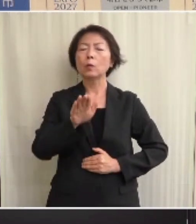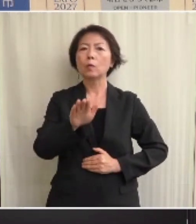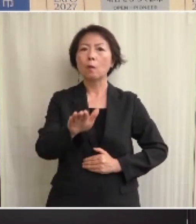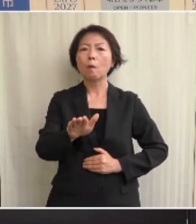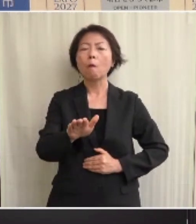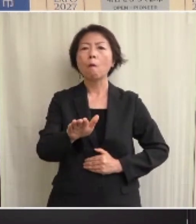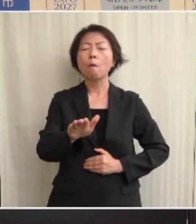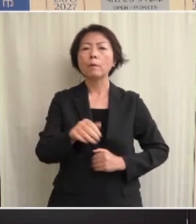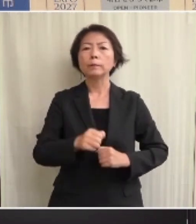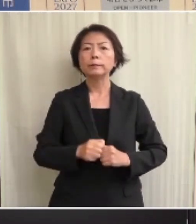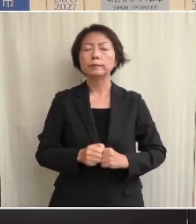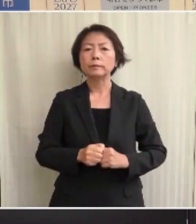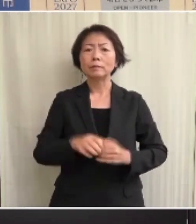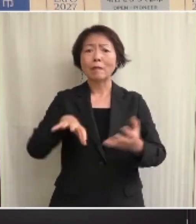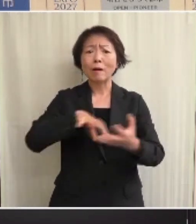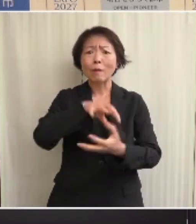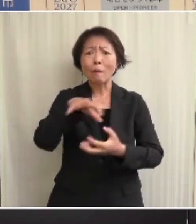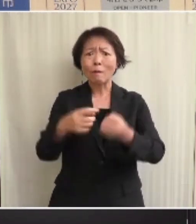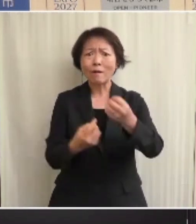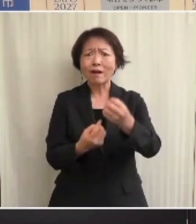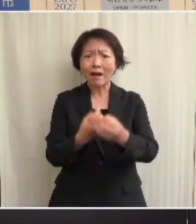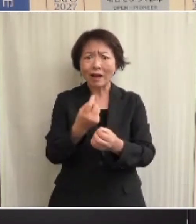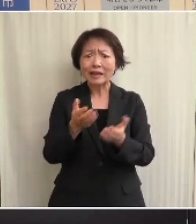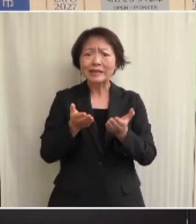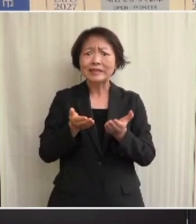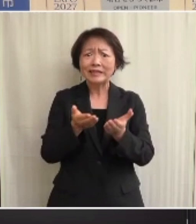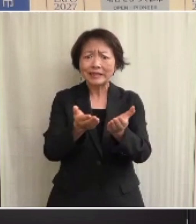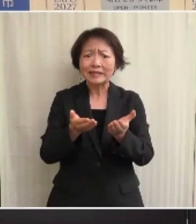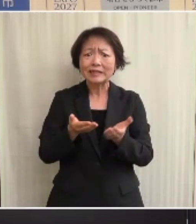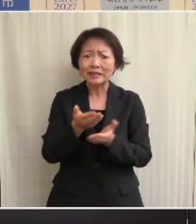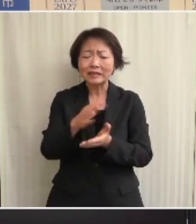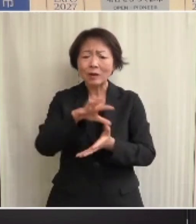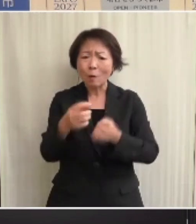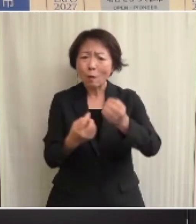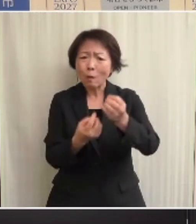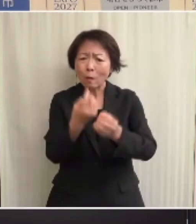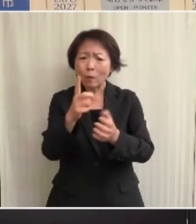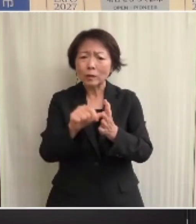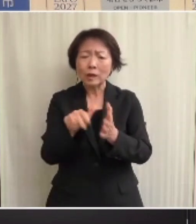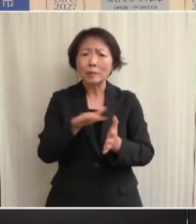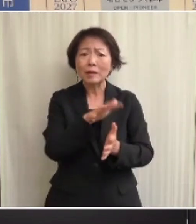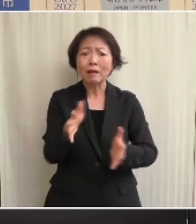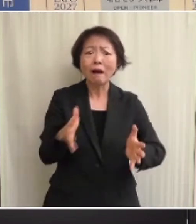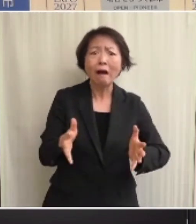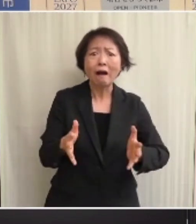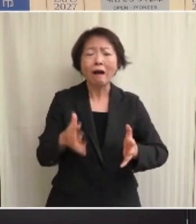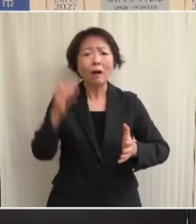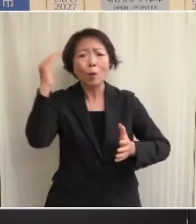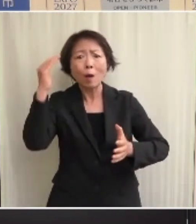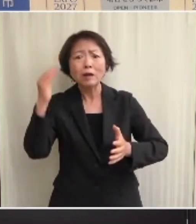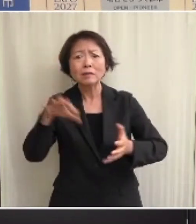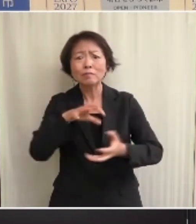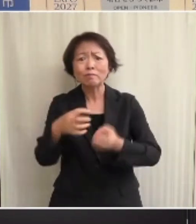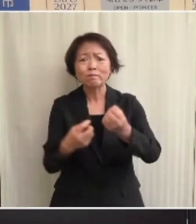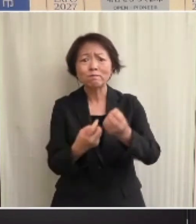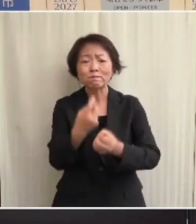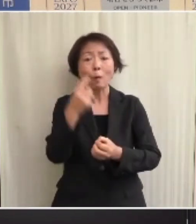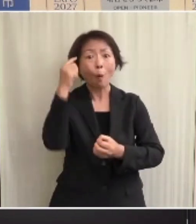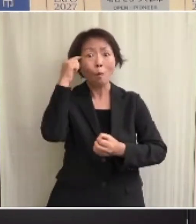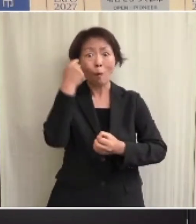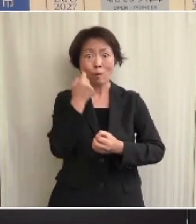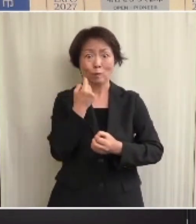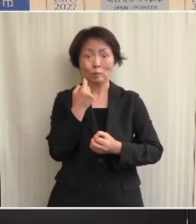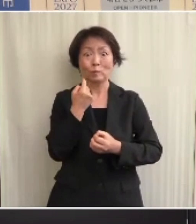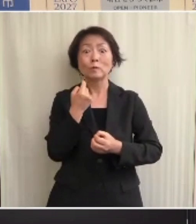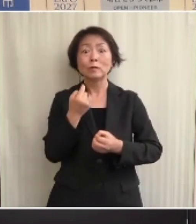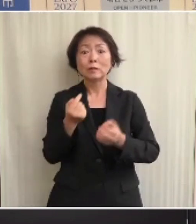ね、混乱、地震が起こった場合には、多くの方が混乱 されますけれども、まあそうい